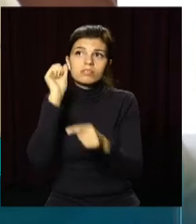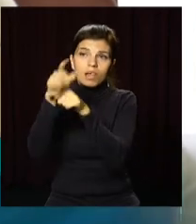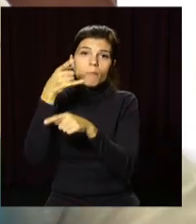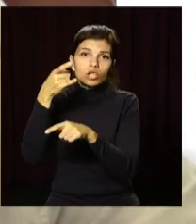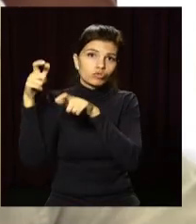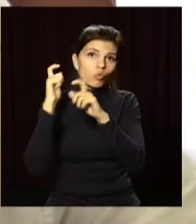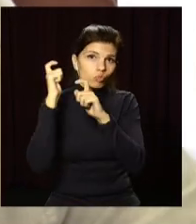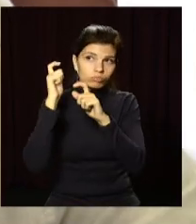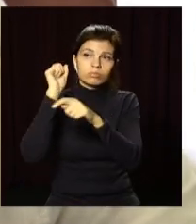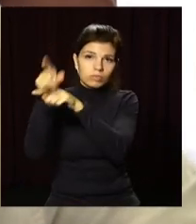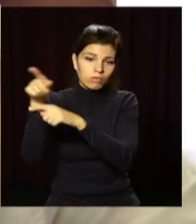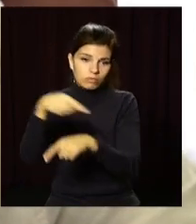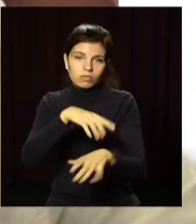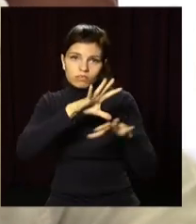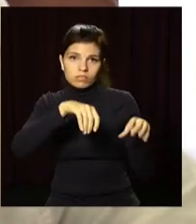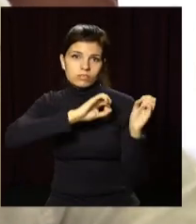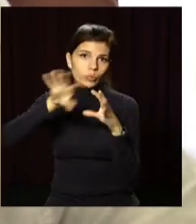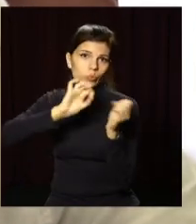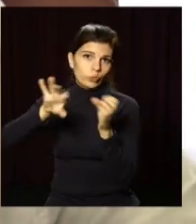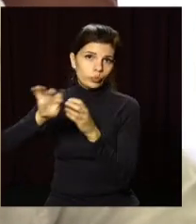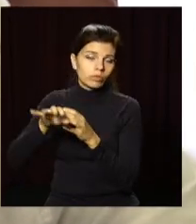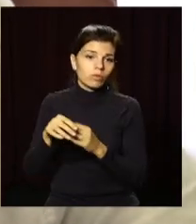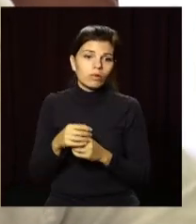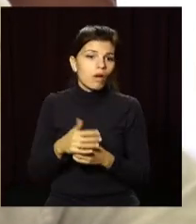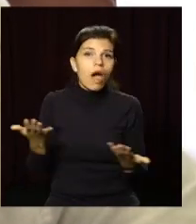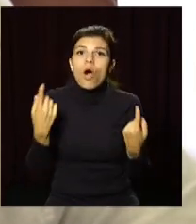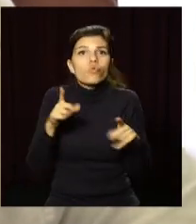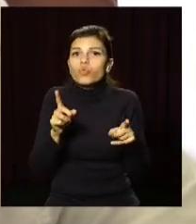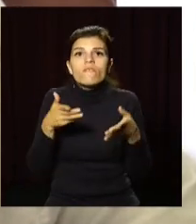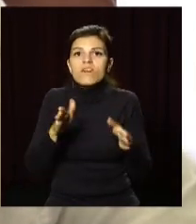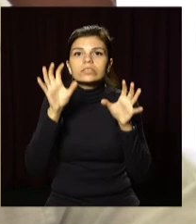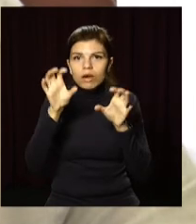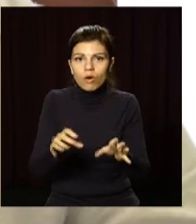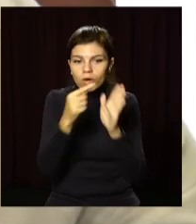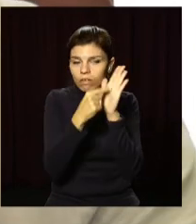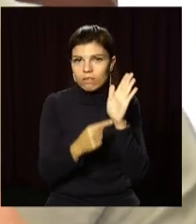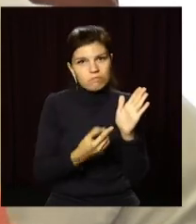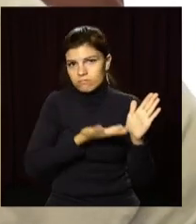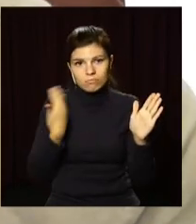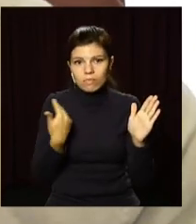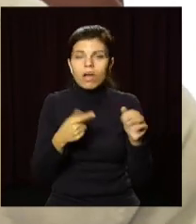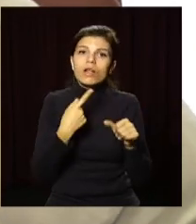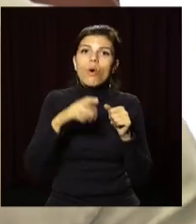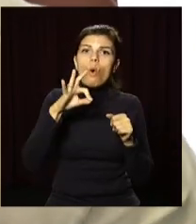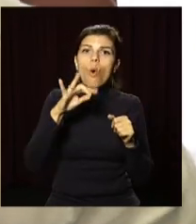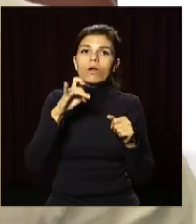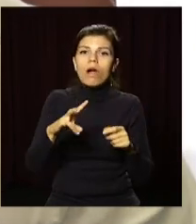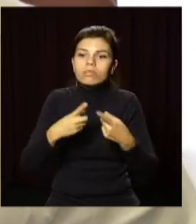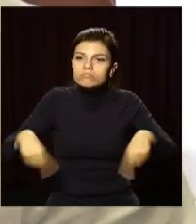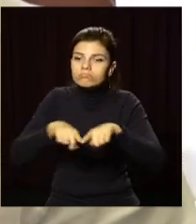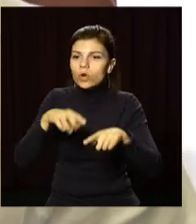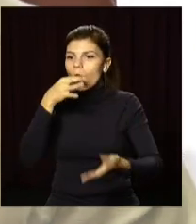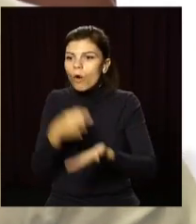машину, грузчиків і просто це діло виносять. Тому що другого якогось законного способу или хотя бы органа, который бы следил бы